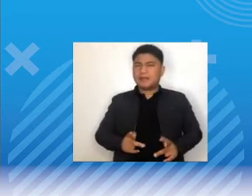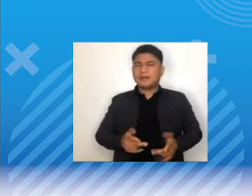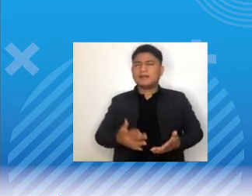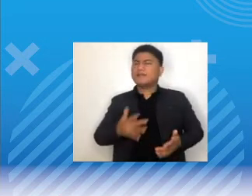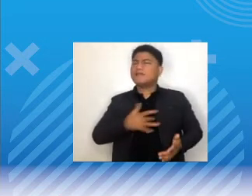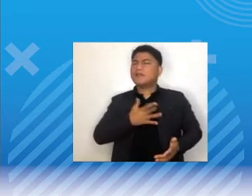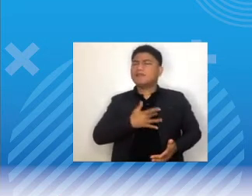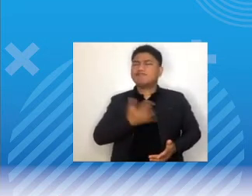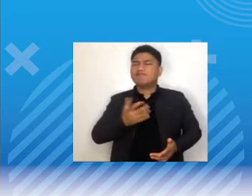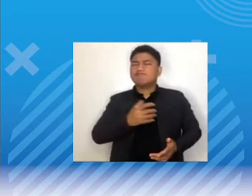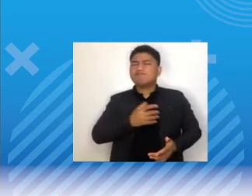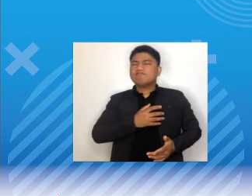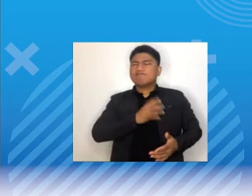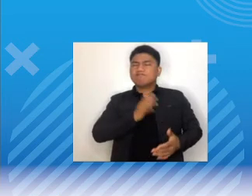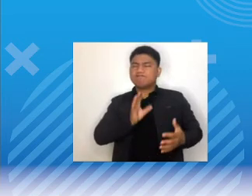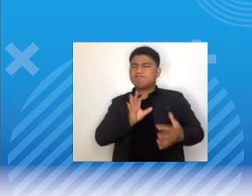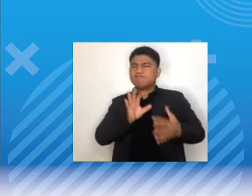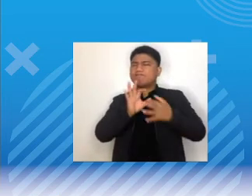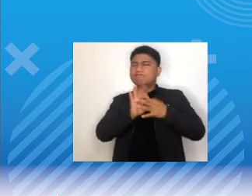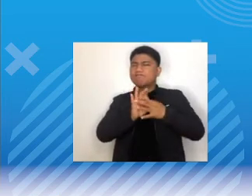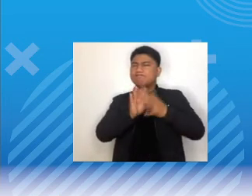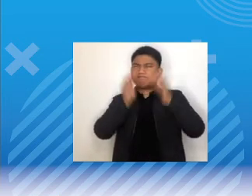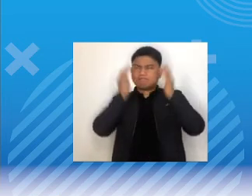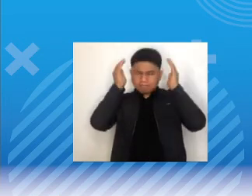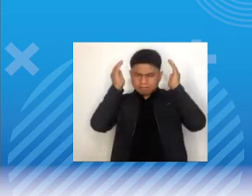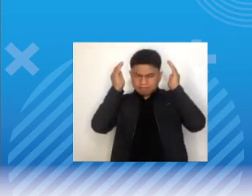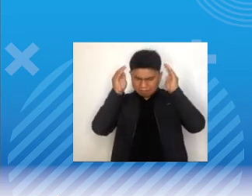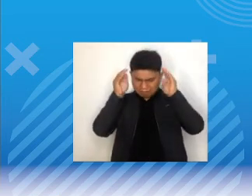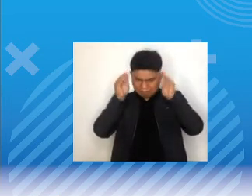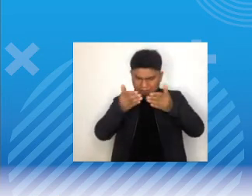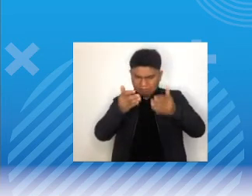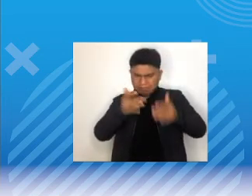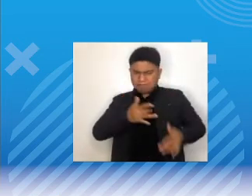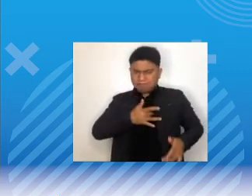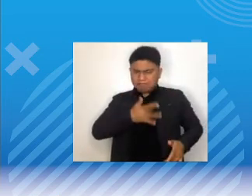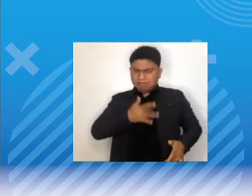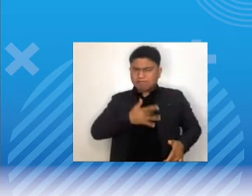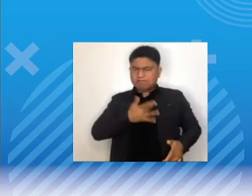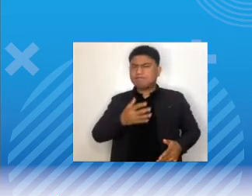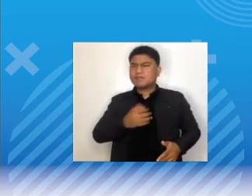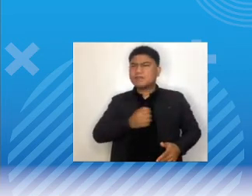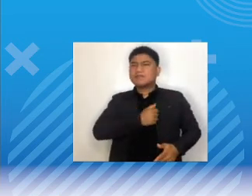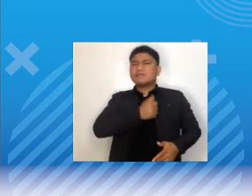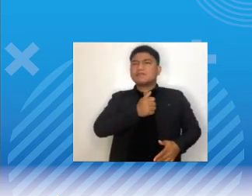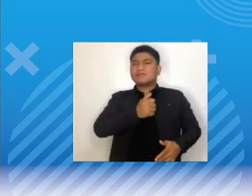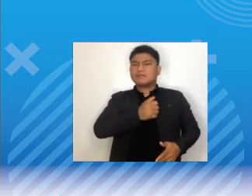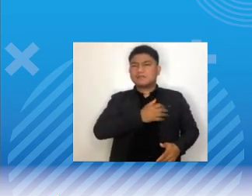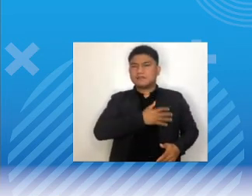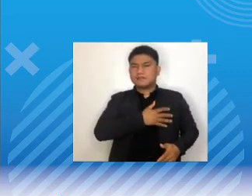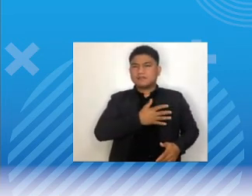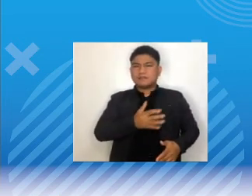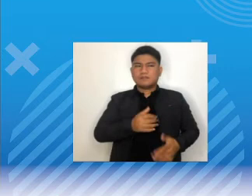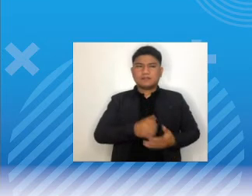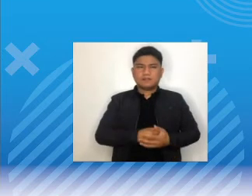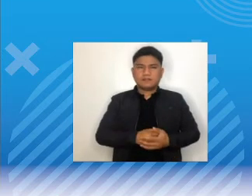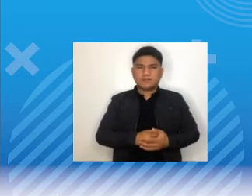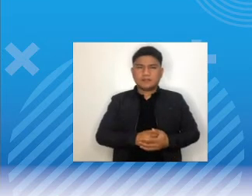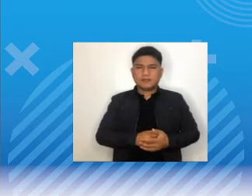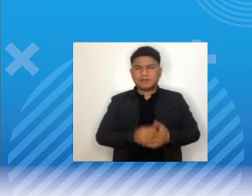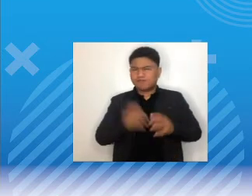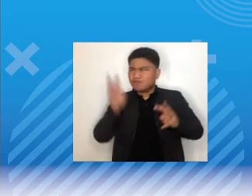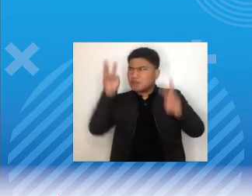yung magiging anchor ng attention natin. Imbis na lihis ng lihis sa pag-worry